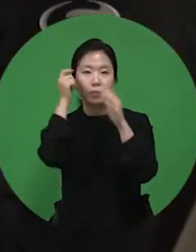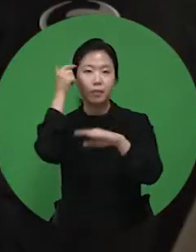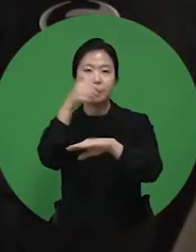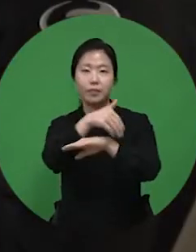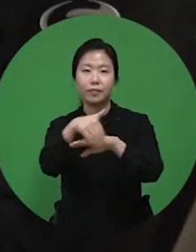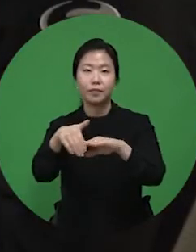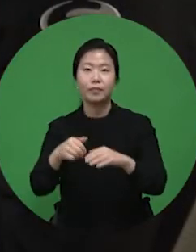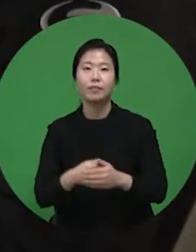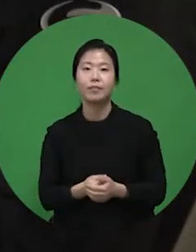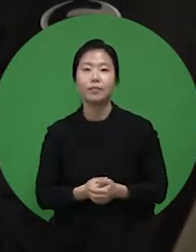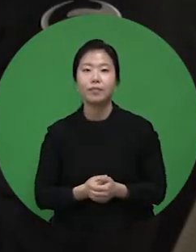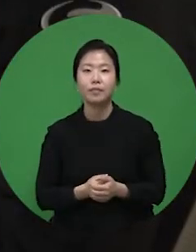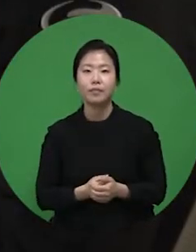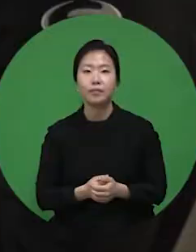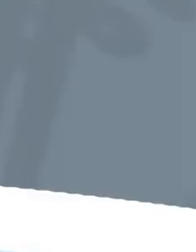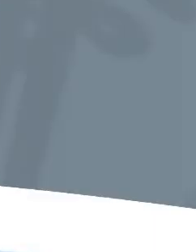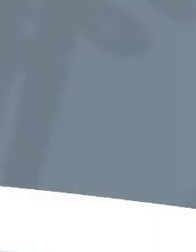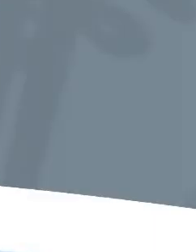노력할 것입니다.